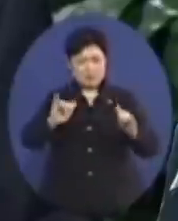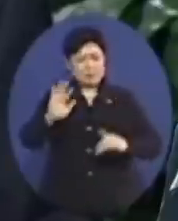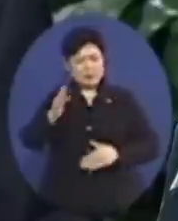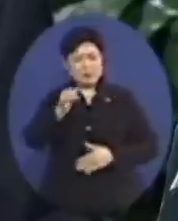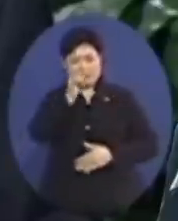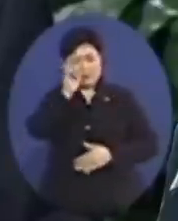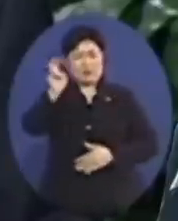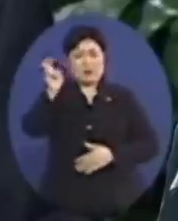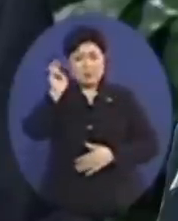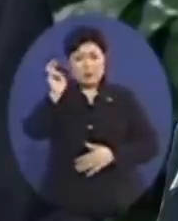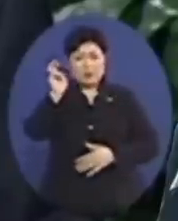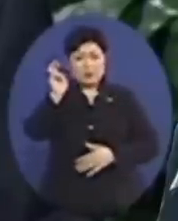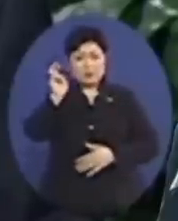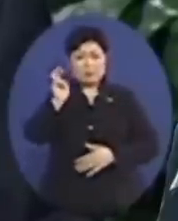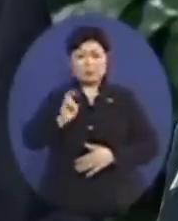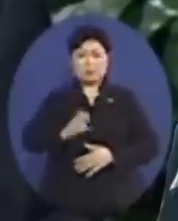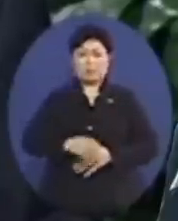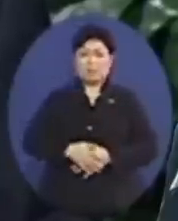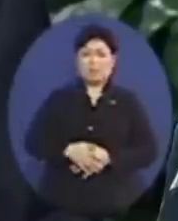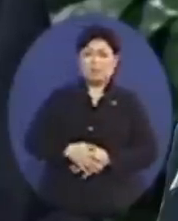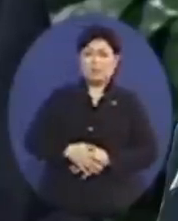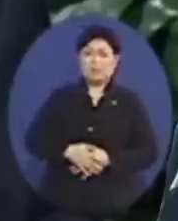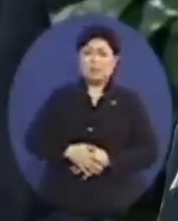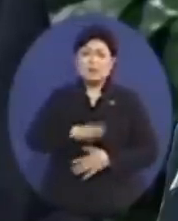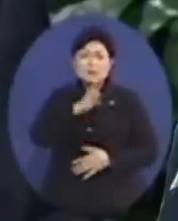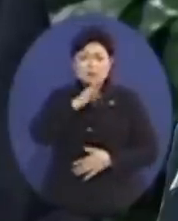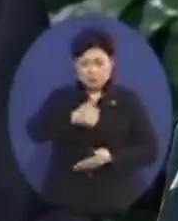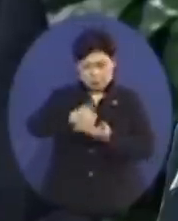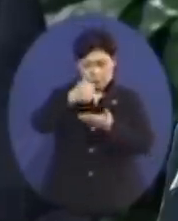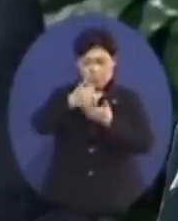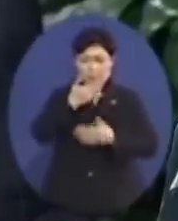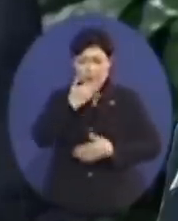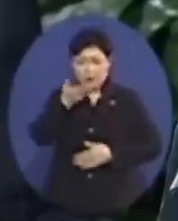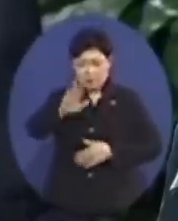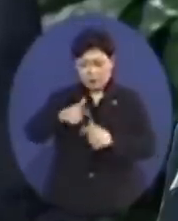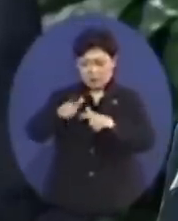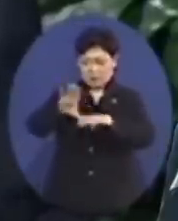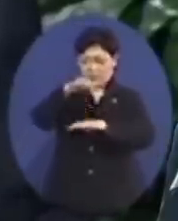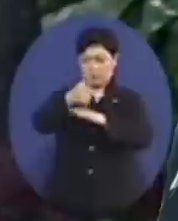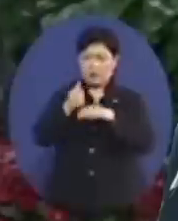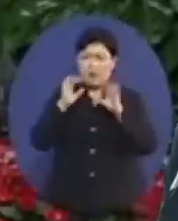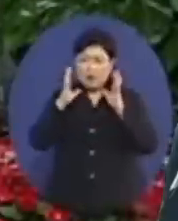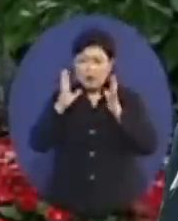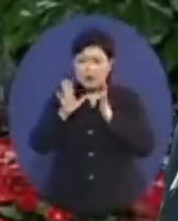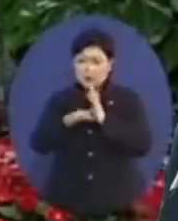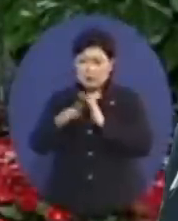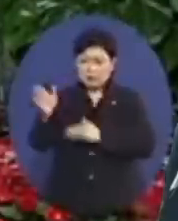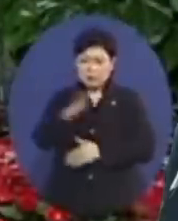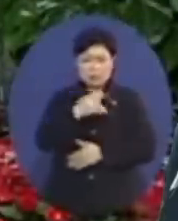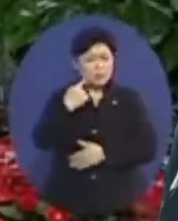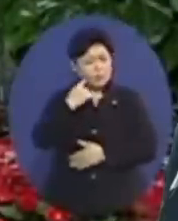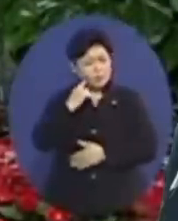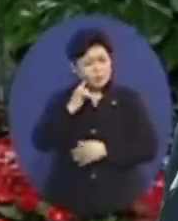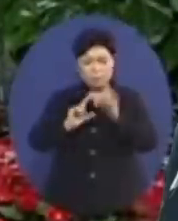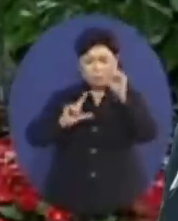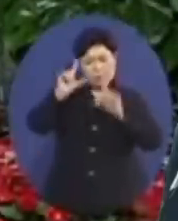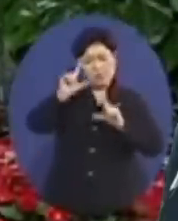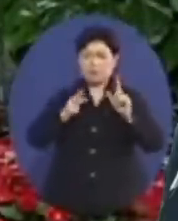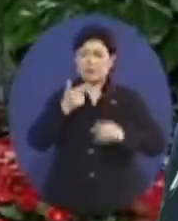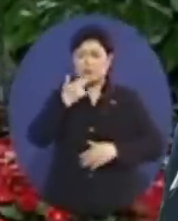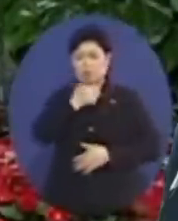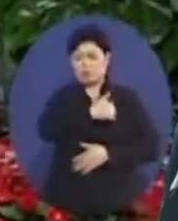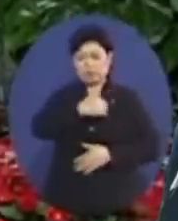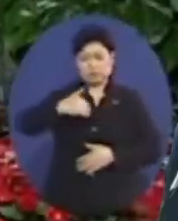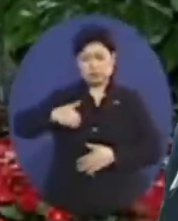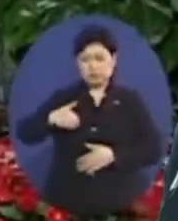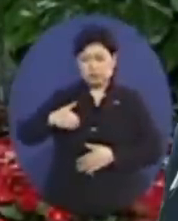그렇게 우리가 종종 말하지 않습니까? 그런데 예수 그리스도는 어린아이 때 고운 모양도 없고 당당한 인물이 된